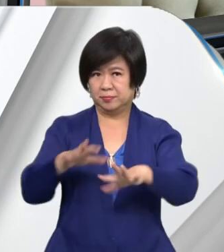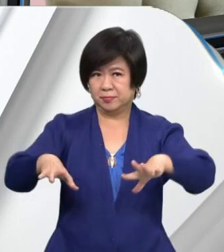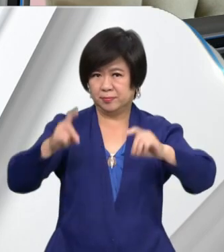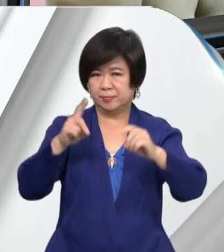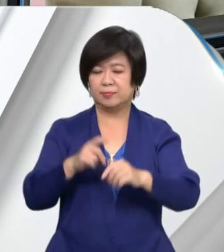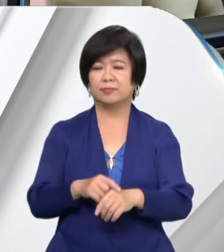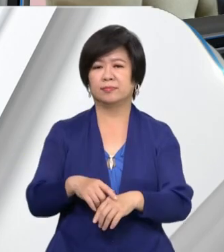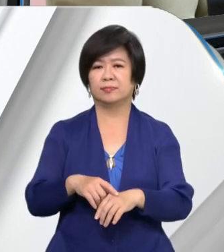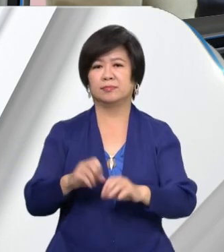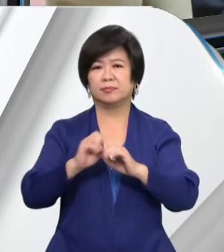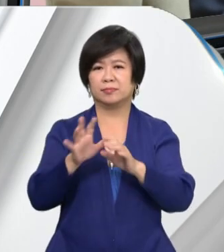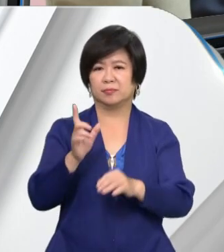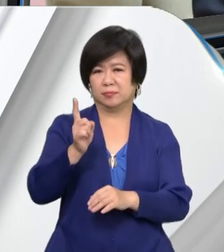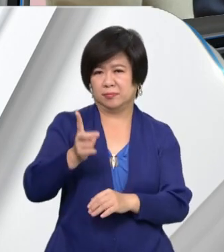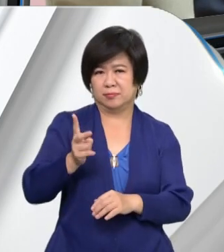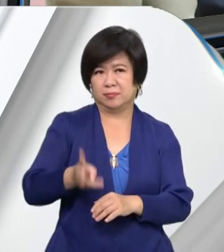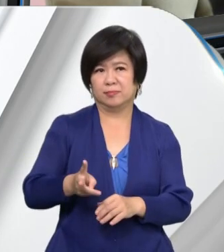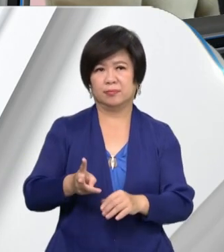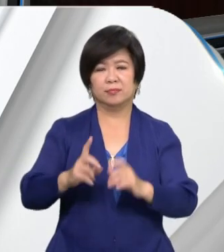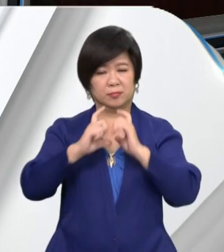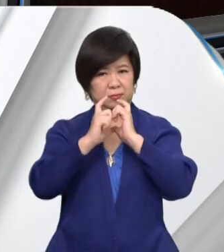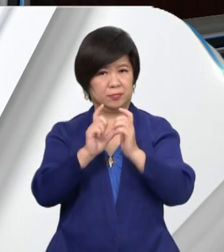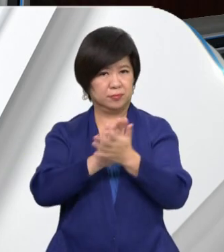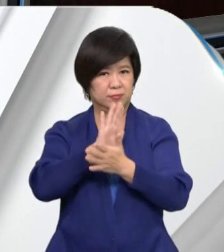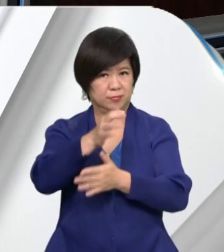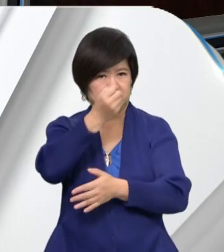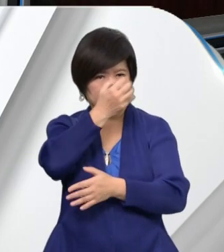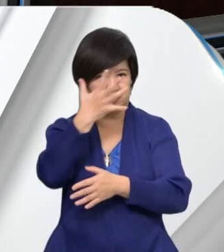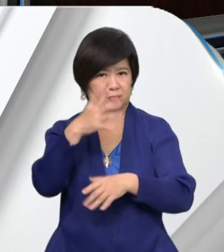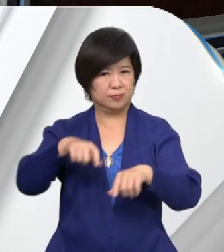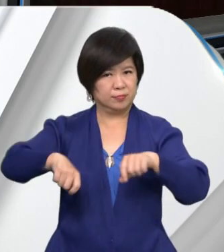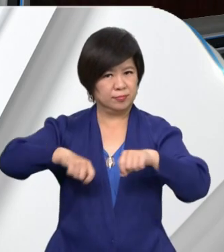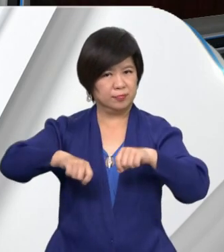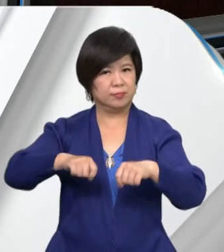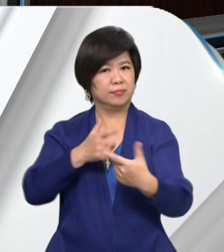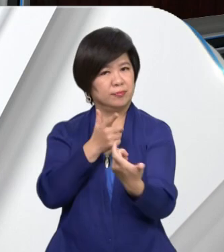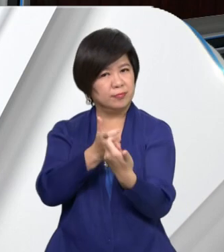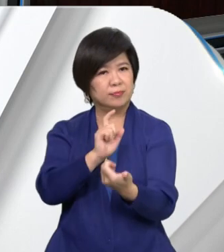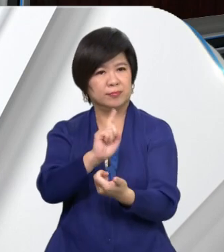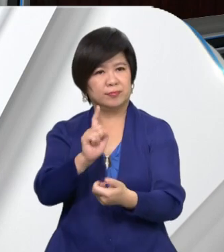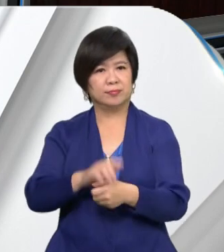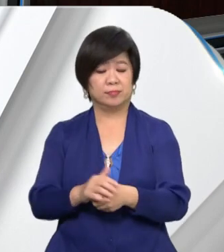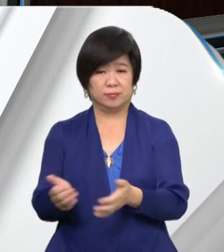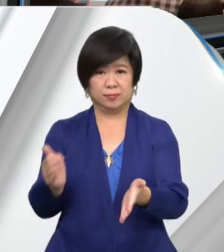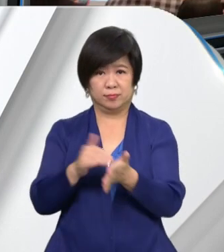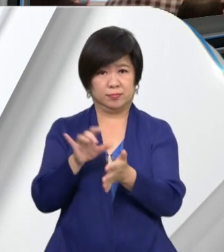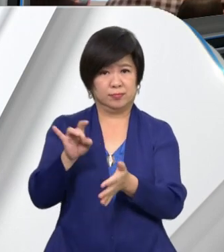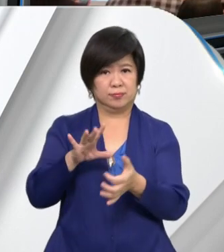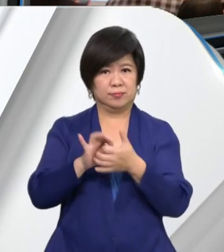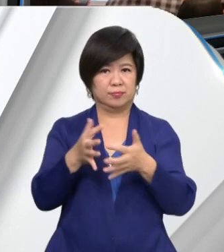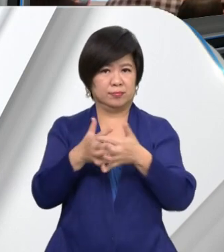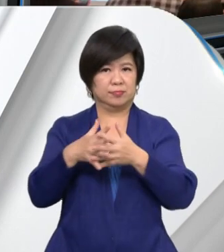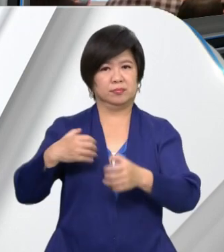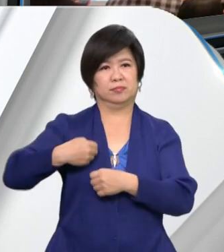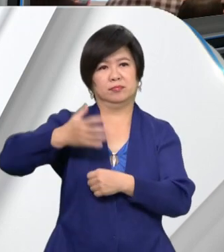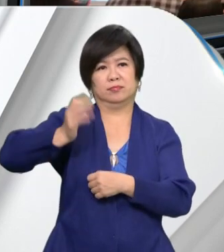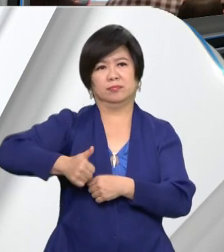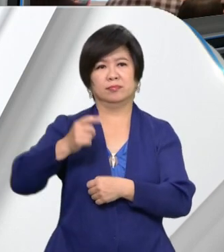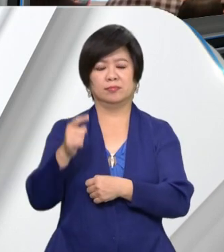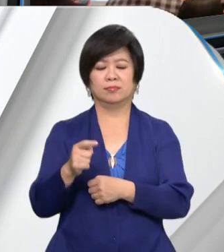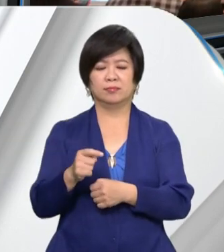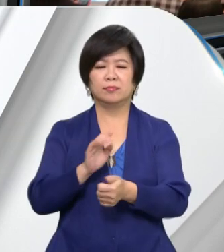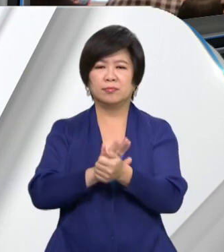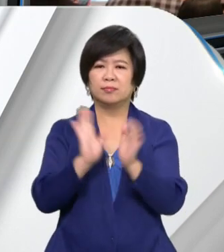始是提出了三基建回转未来抢眼政策的规划，专门其喊做 market asset